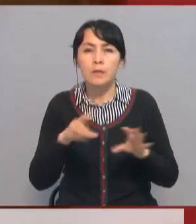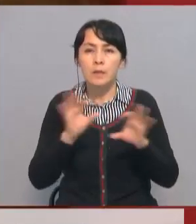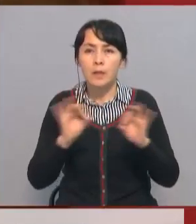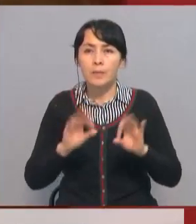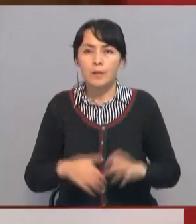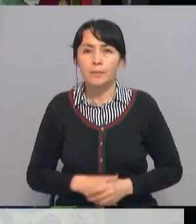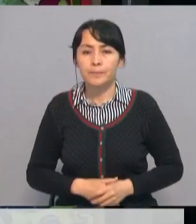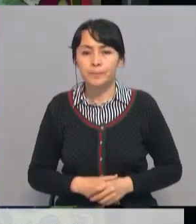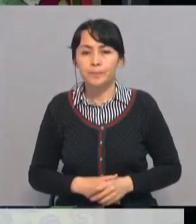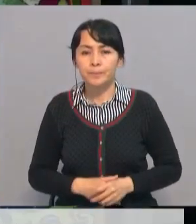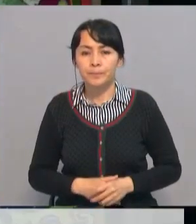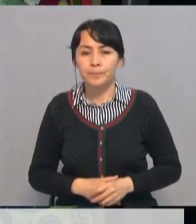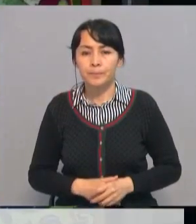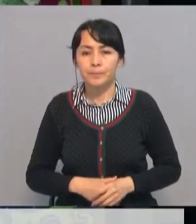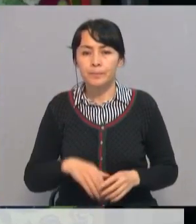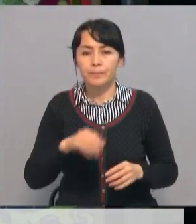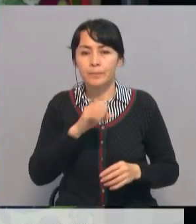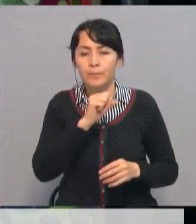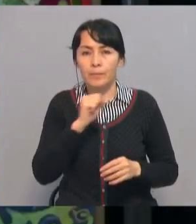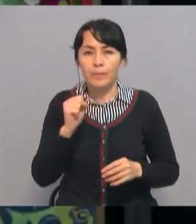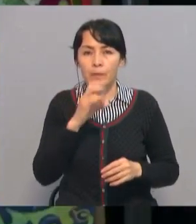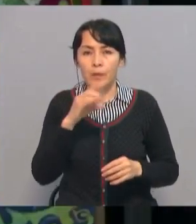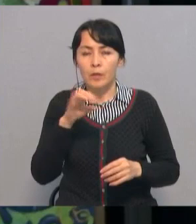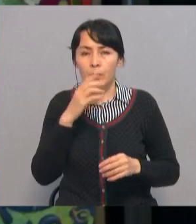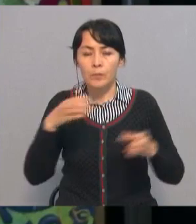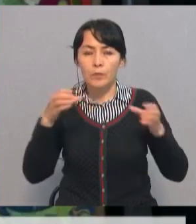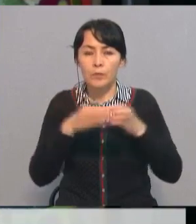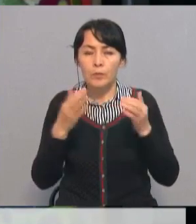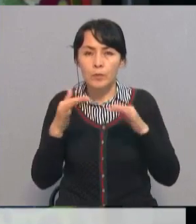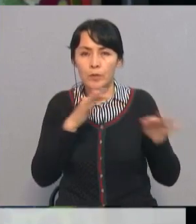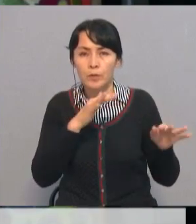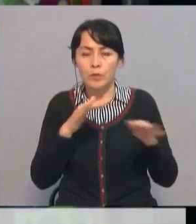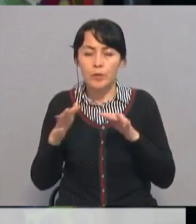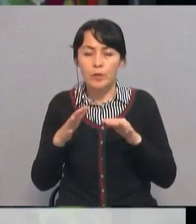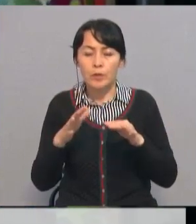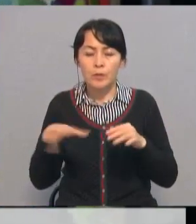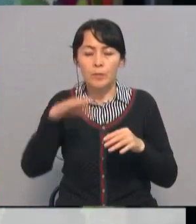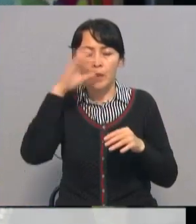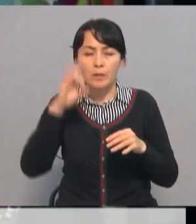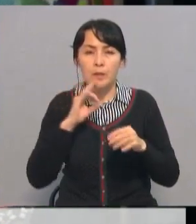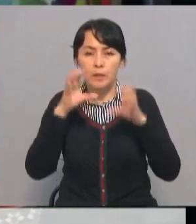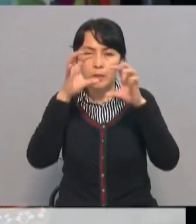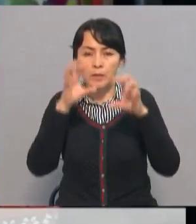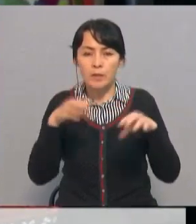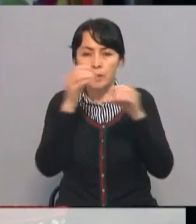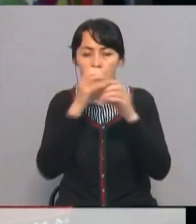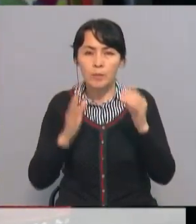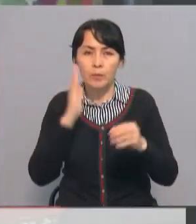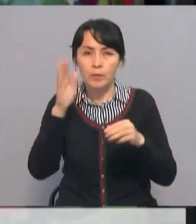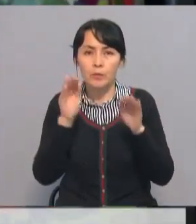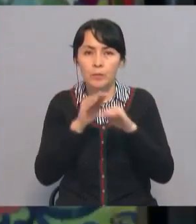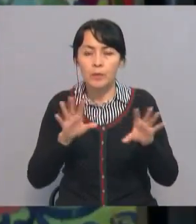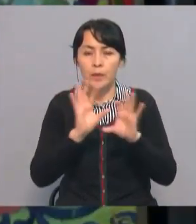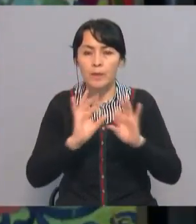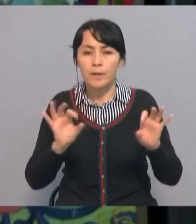дәріптелді. Аманат групптың үйі болып табылады. Артхаб Аманат бұл жерде осындай іс-шаралар жалпы қазақтың салт-дәстүрін келешек ұрпаққа